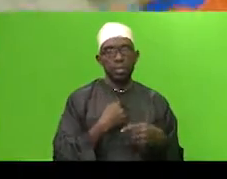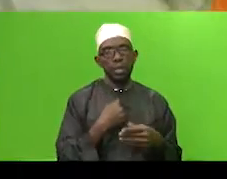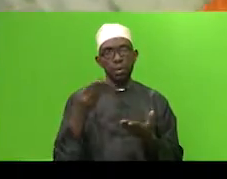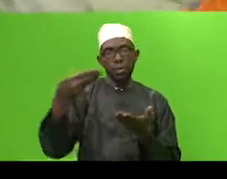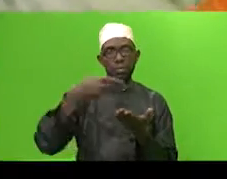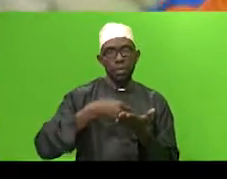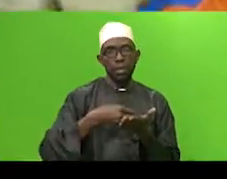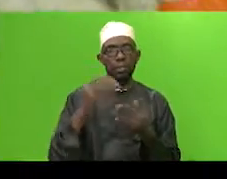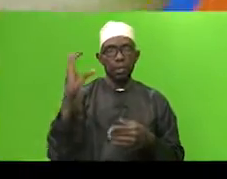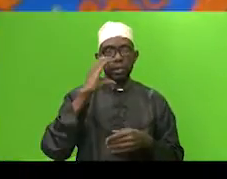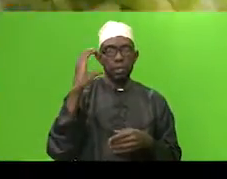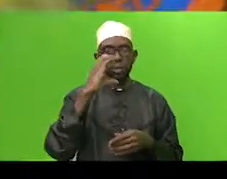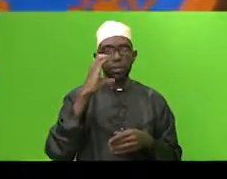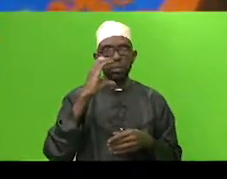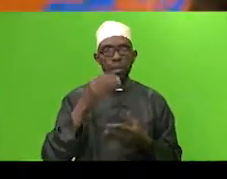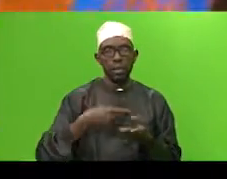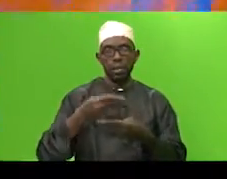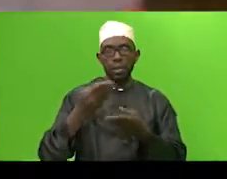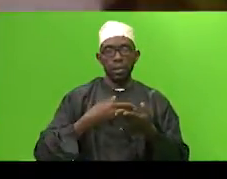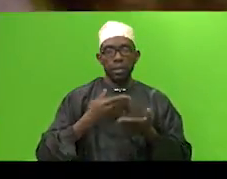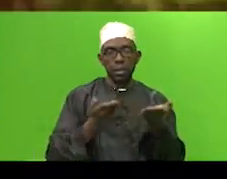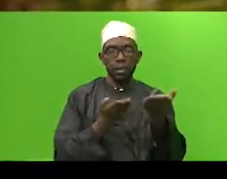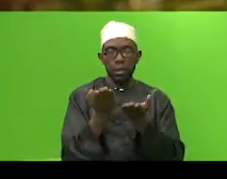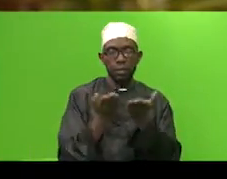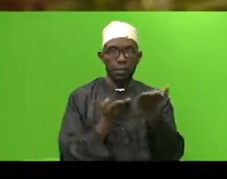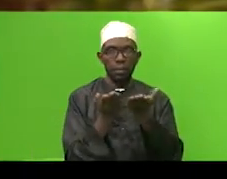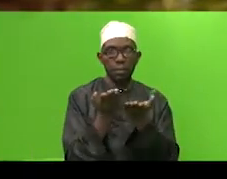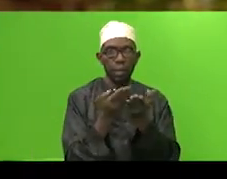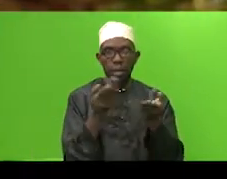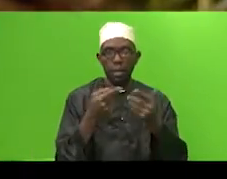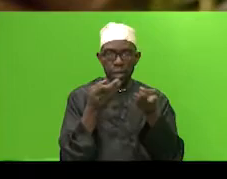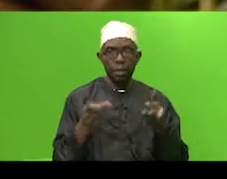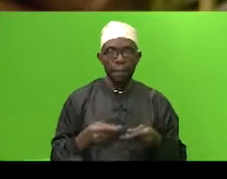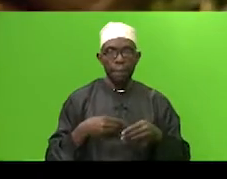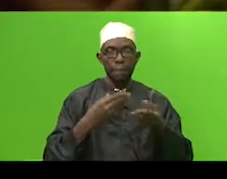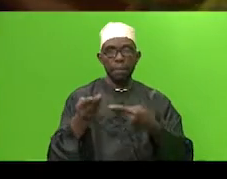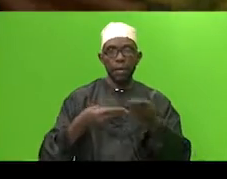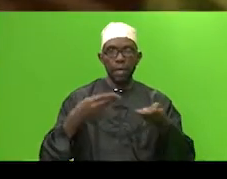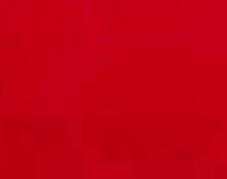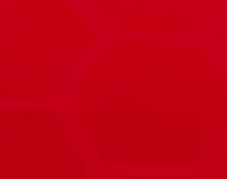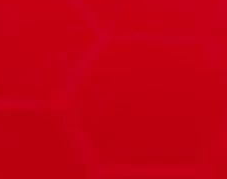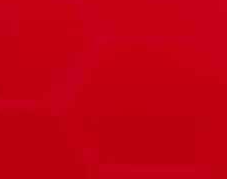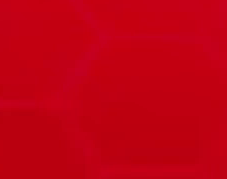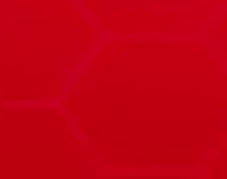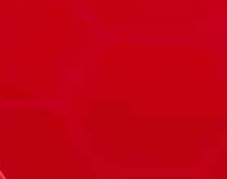kama customer na kusafi. Hapo tu kwa hiyo biashara ndio nitatoa kitu yangu.